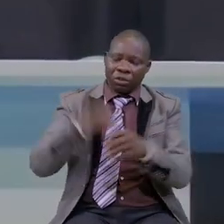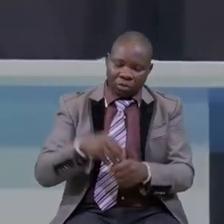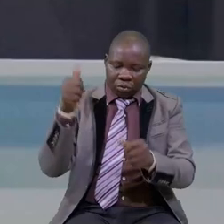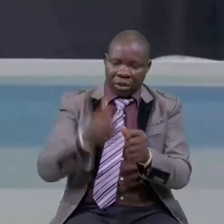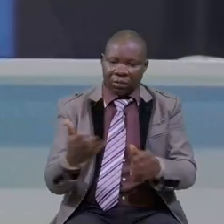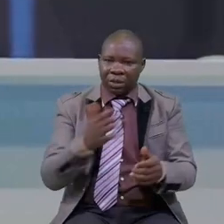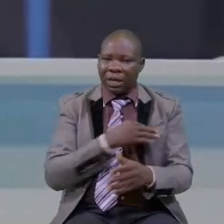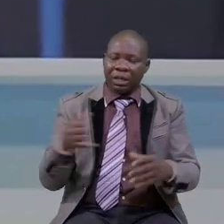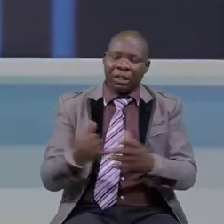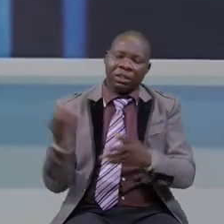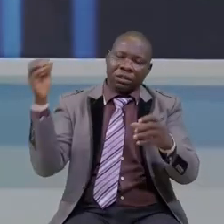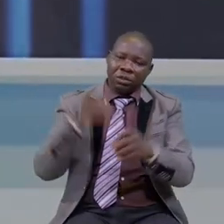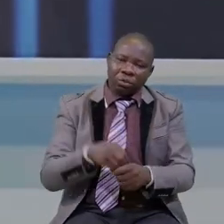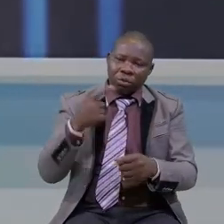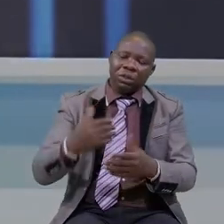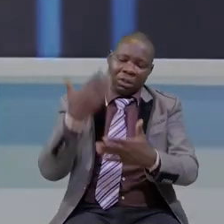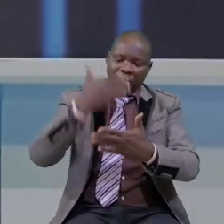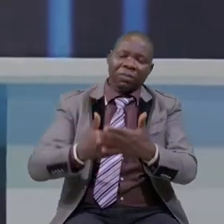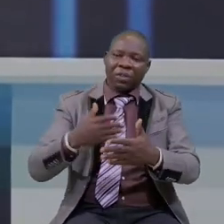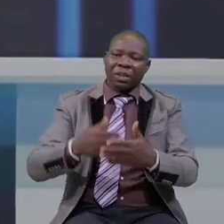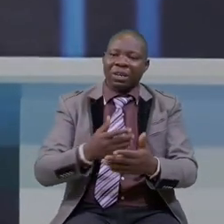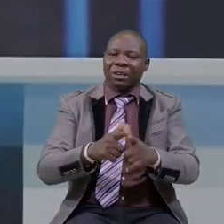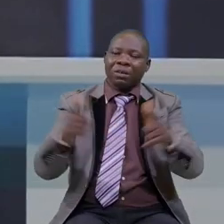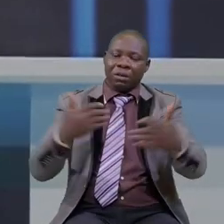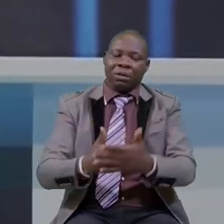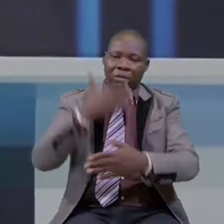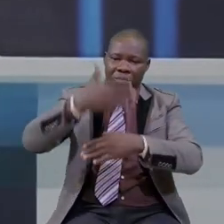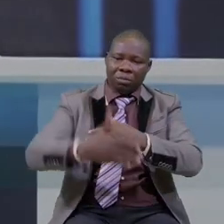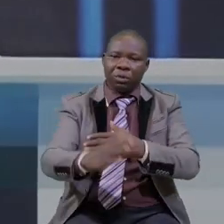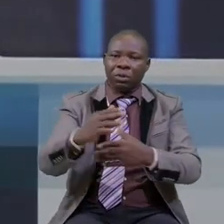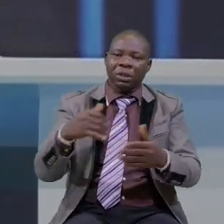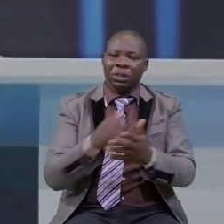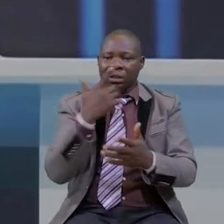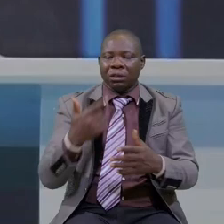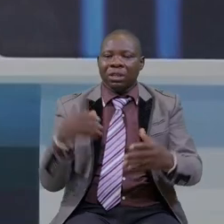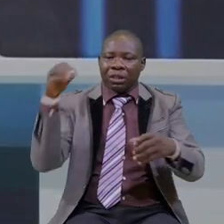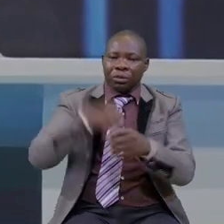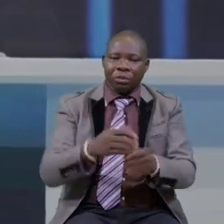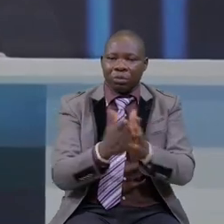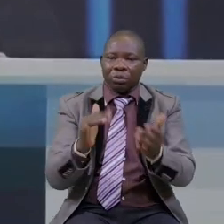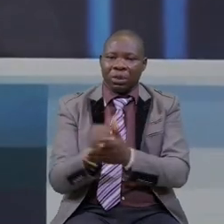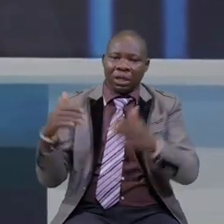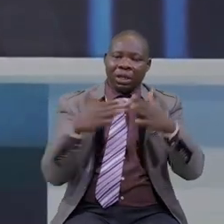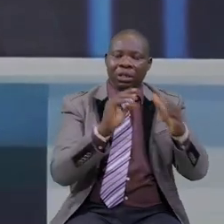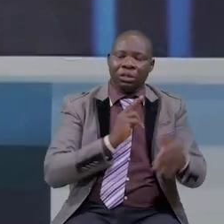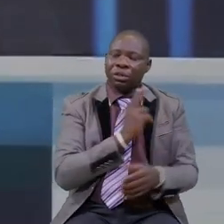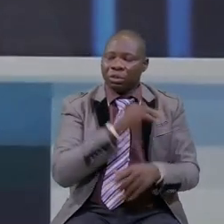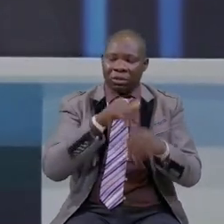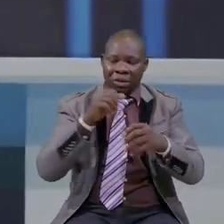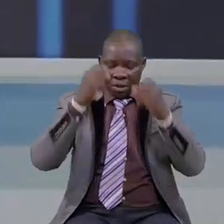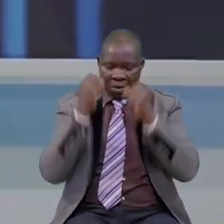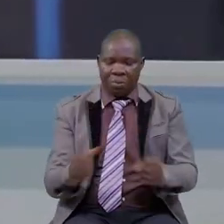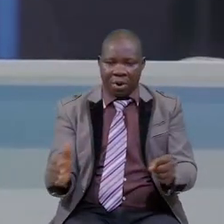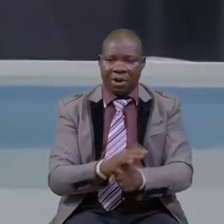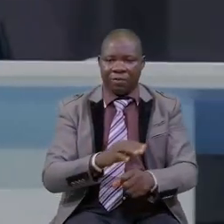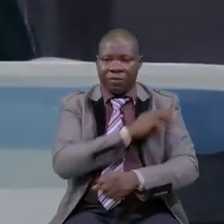inclut la vie au-delà. C'est un livre inclusif qui nous dirige et nous revêt de façon puissante